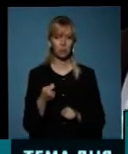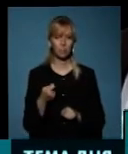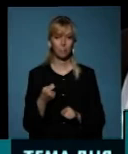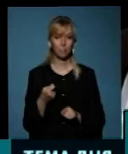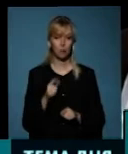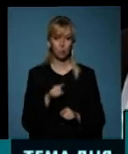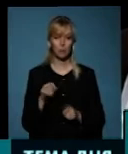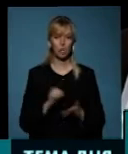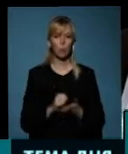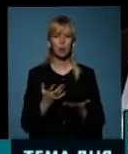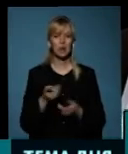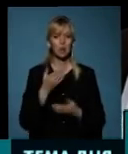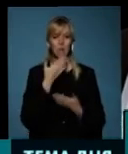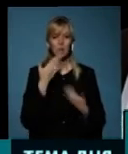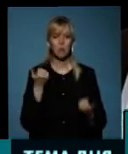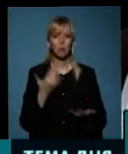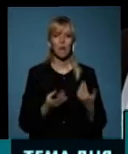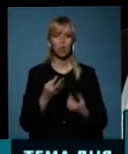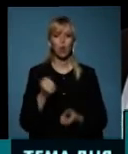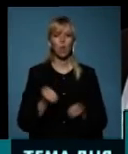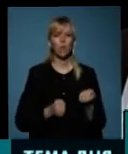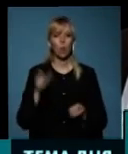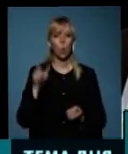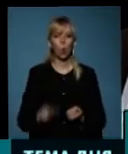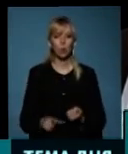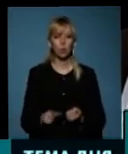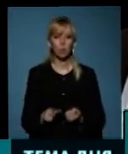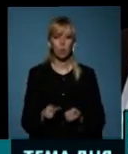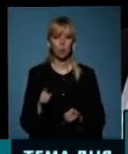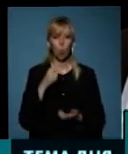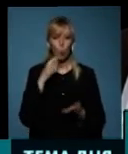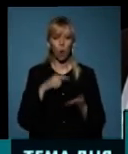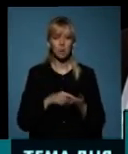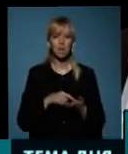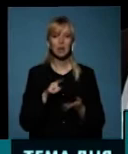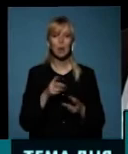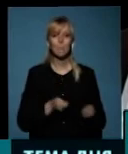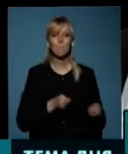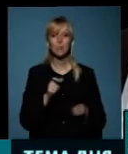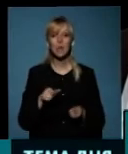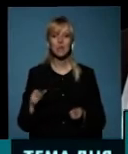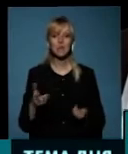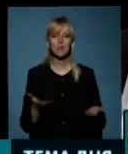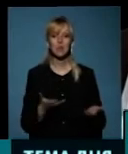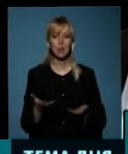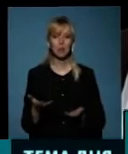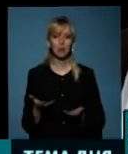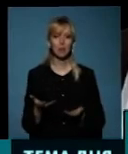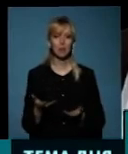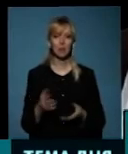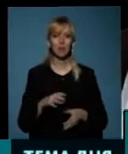по тим документам, які немає. Якщо водія, тому що ми вказали тільки тих перевізників, які